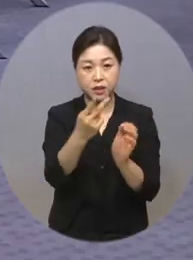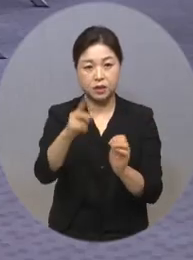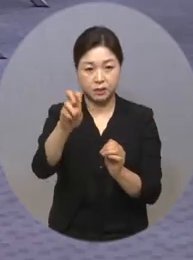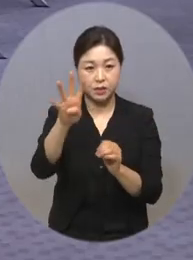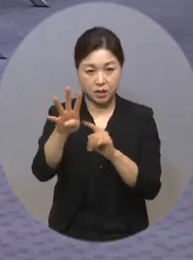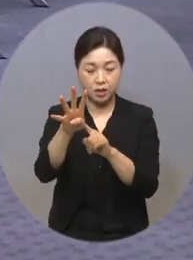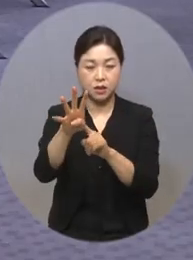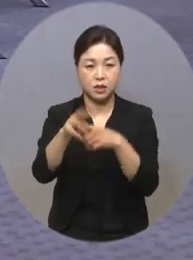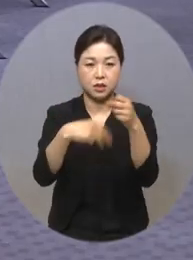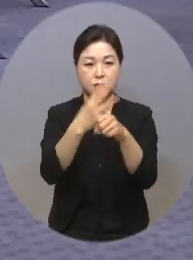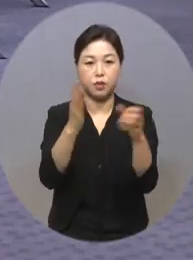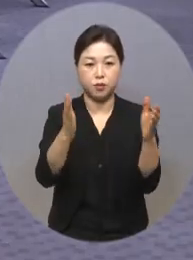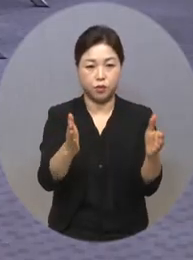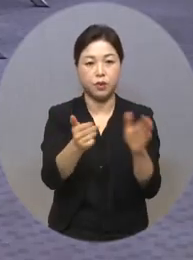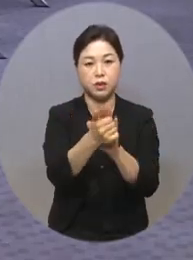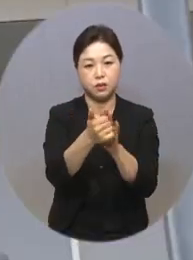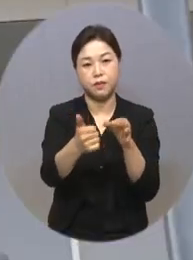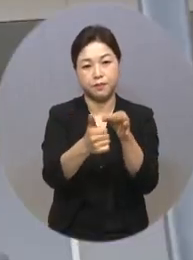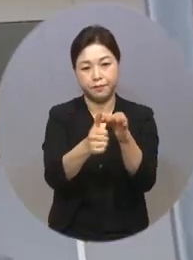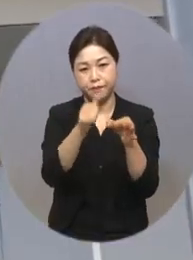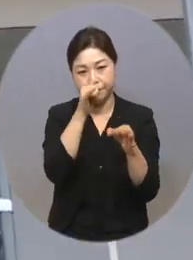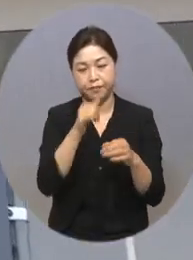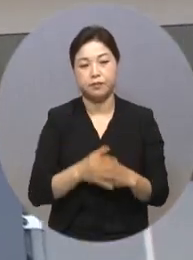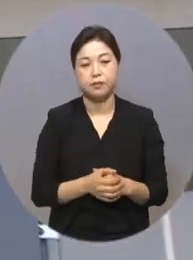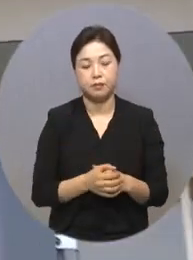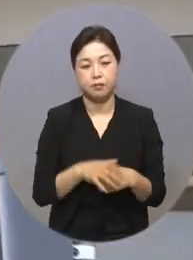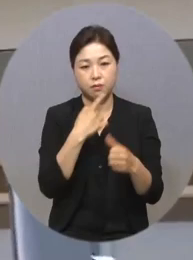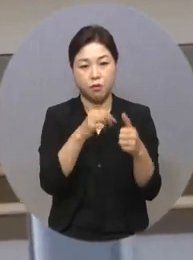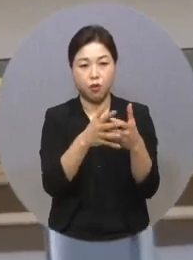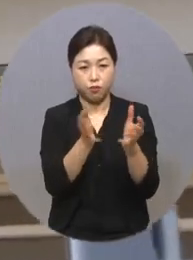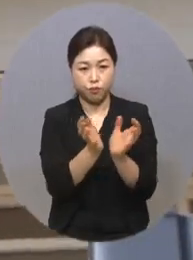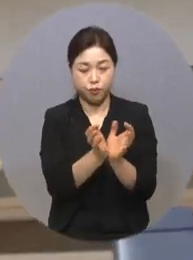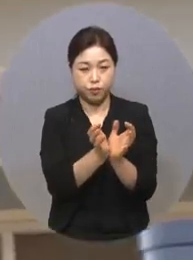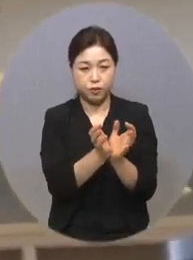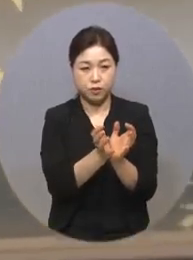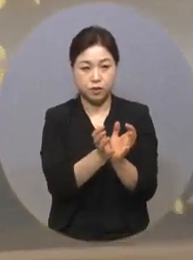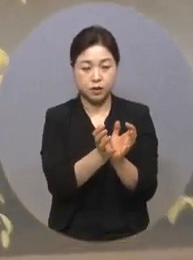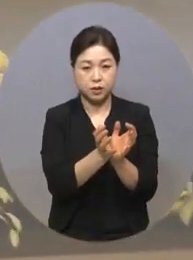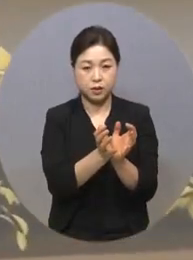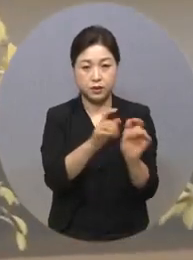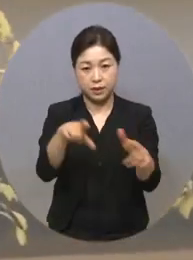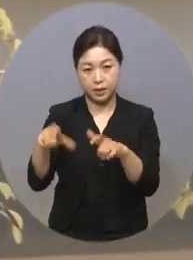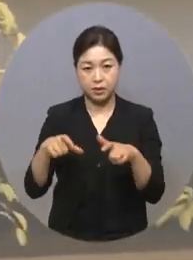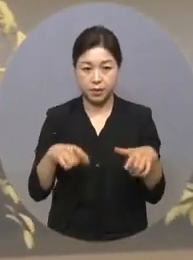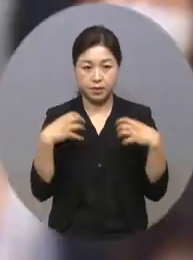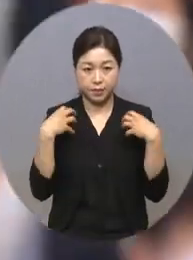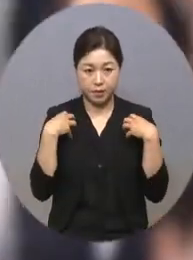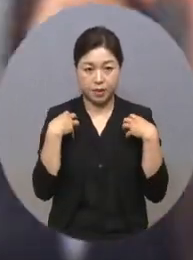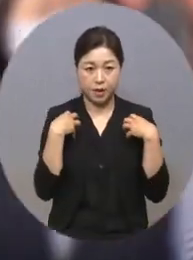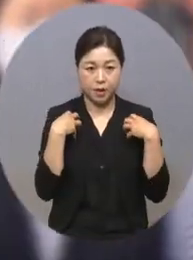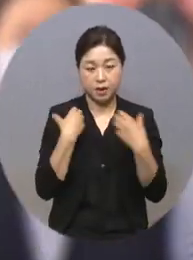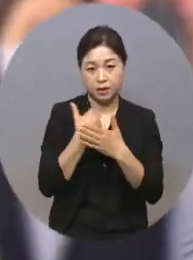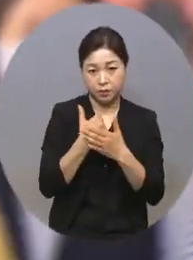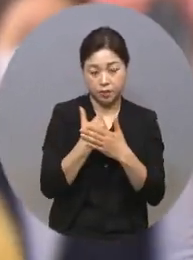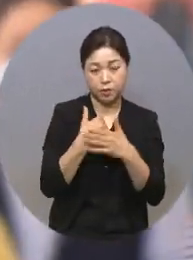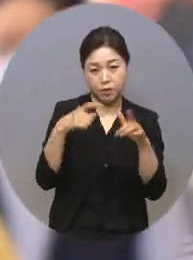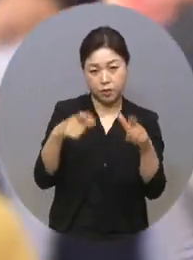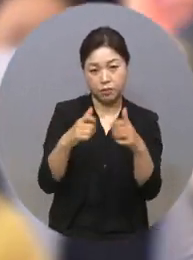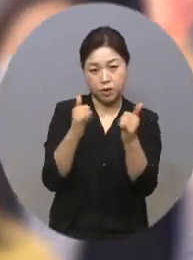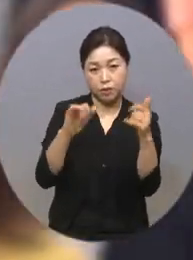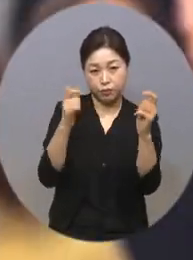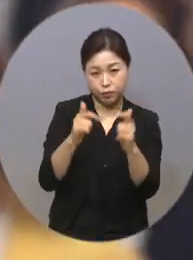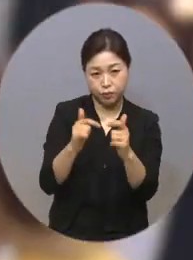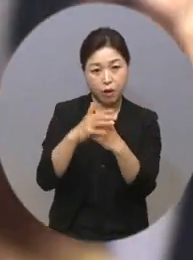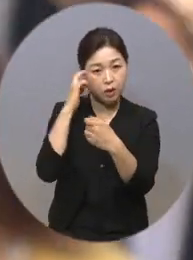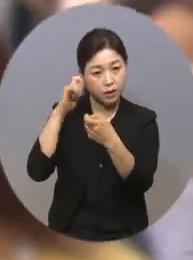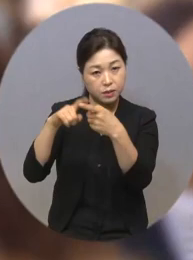2024년까지 3년간 지원받습니다. 교육부는 앞서 지자체의 협력 의지와 인구 감소, 관심 지역에 대한